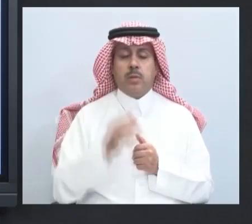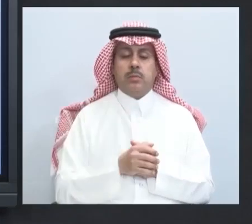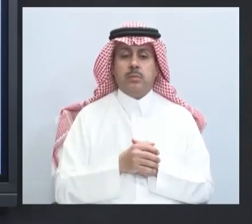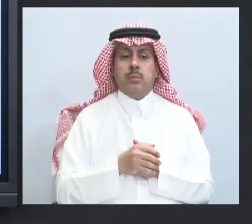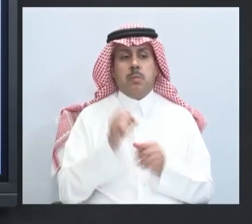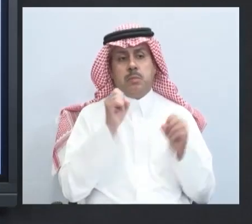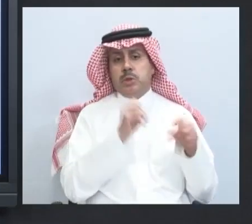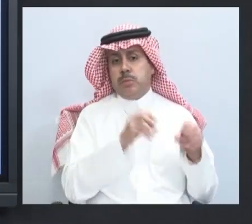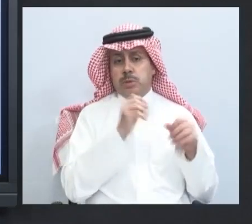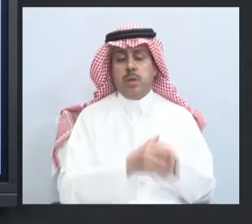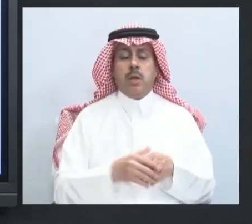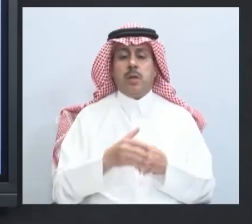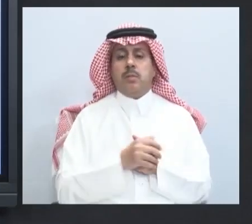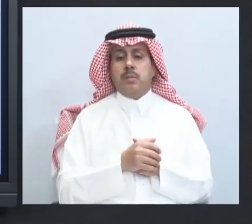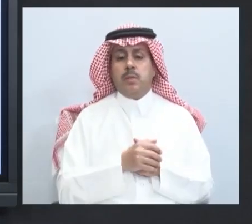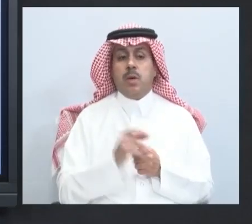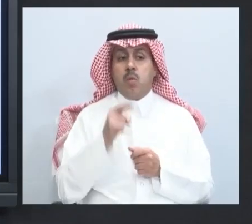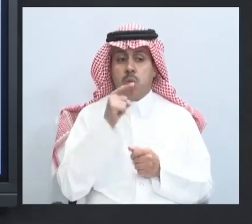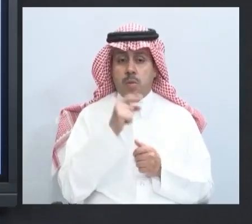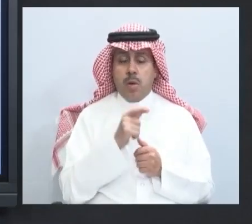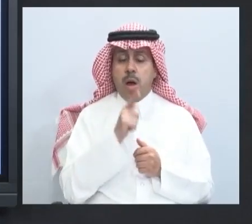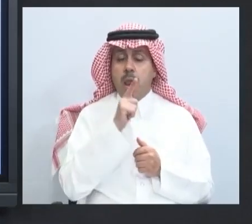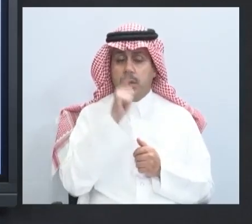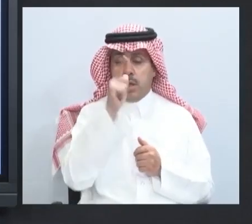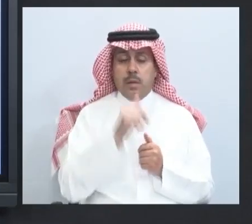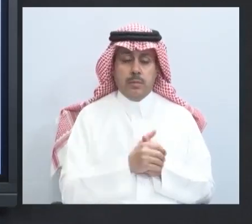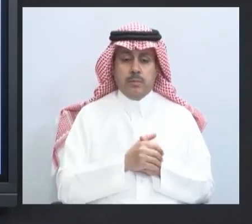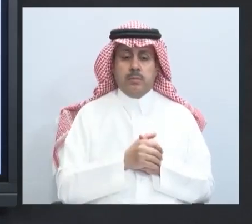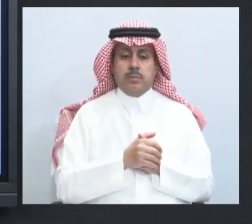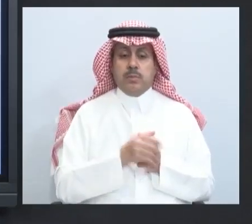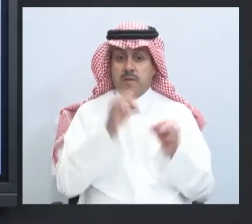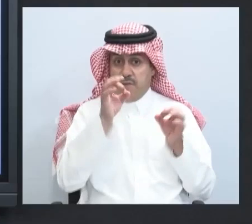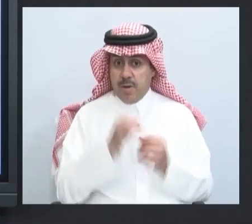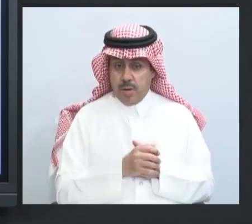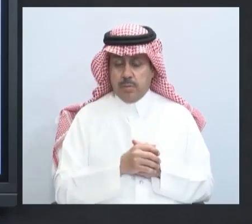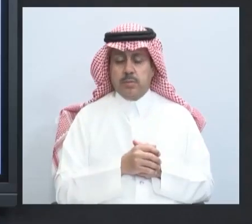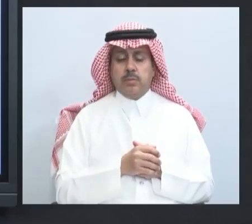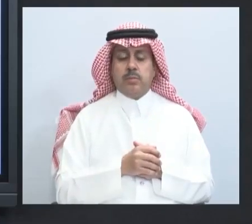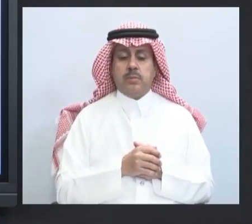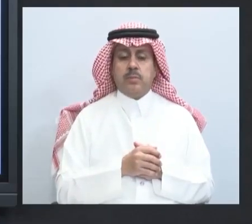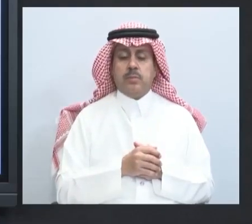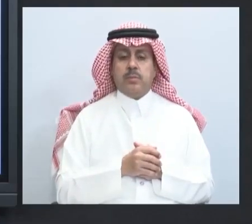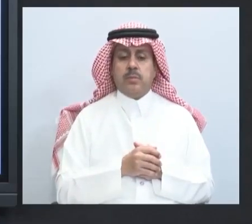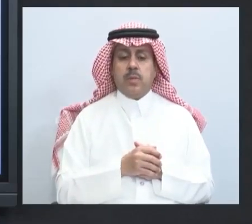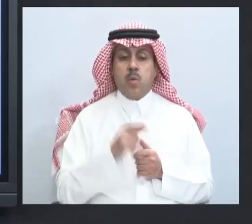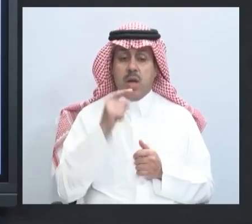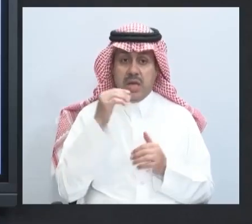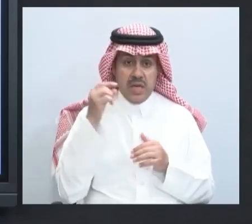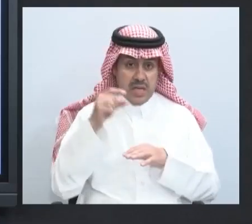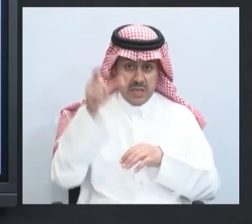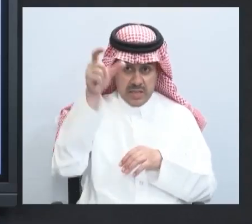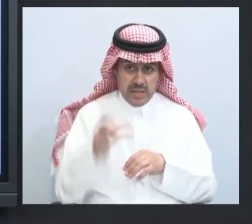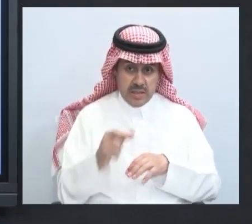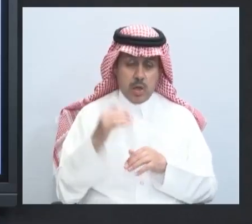نبي عليه الصلاه والسلام وانك لعلى خلق عظيم وان الانسان اذا ارتفع وازداد في جانب الخلق